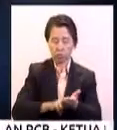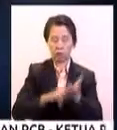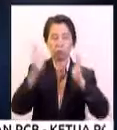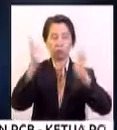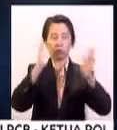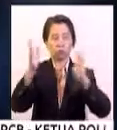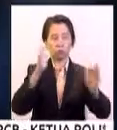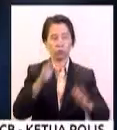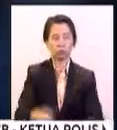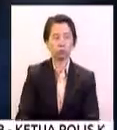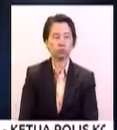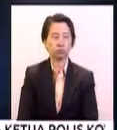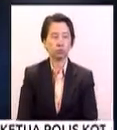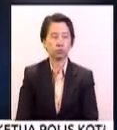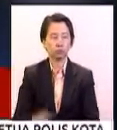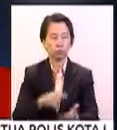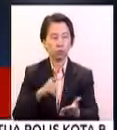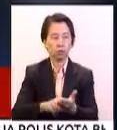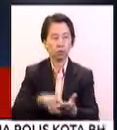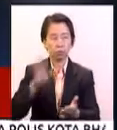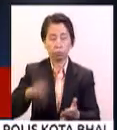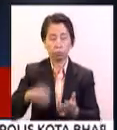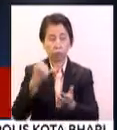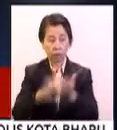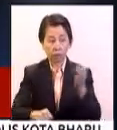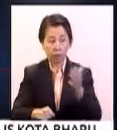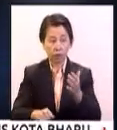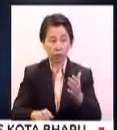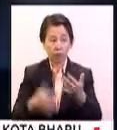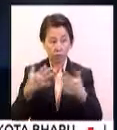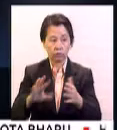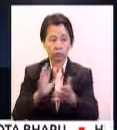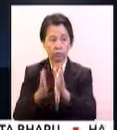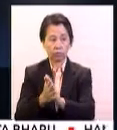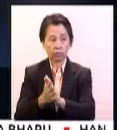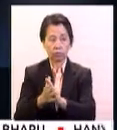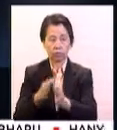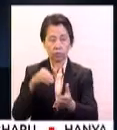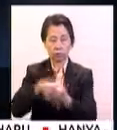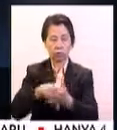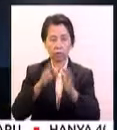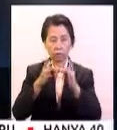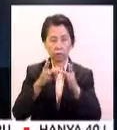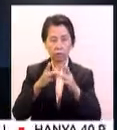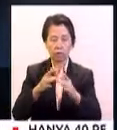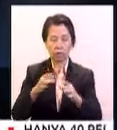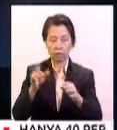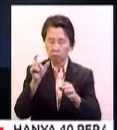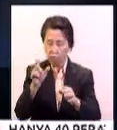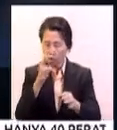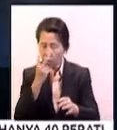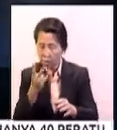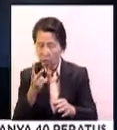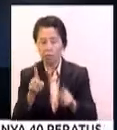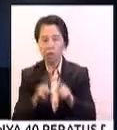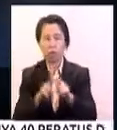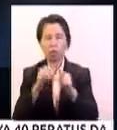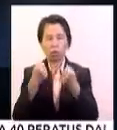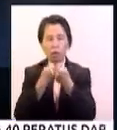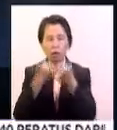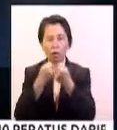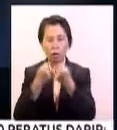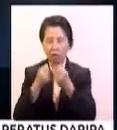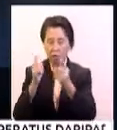kebangsaan. Baik, ini pula belum pun dilahirkan, sepasang kembar sudah menjadi sensasi di internet. Janin mereka kelihatan seperti sedang